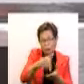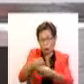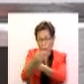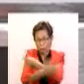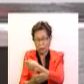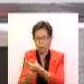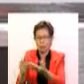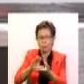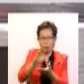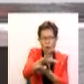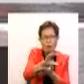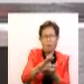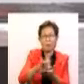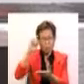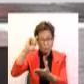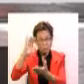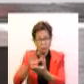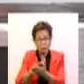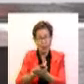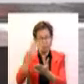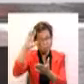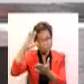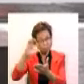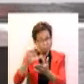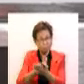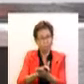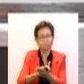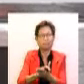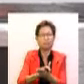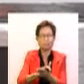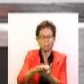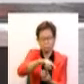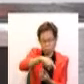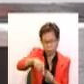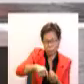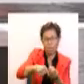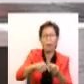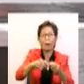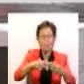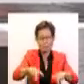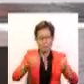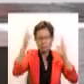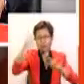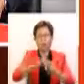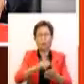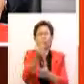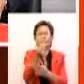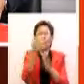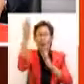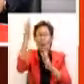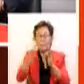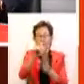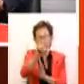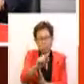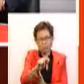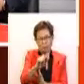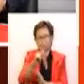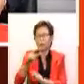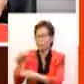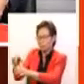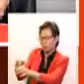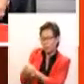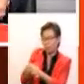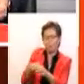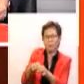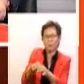dipengaruhi keyakinan pelabur terhadap persekitaran pasaran negara. Nilai ringgit yang rendah menarik minat pelabur antarabangsa untuk mula